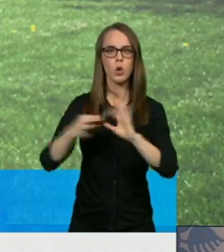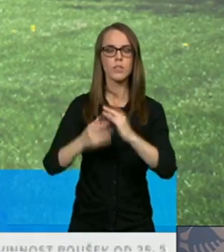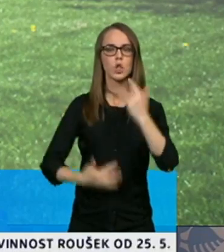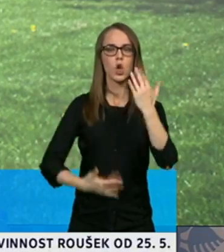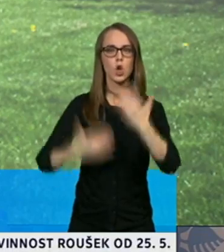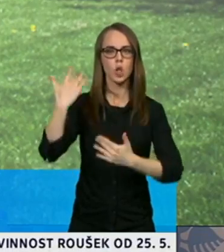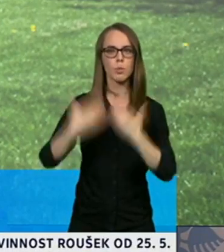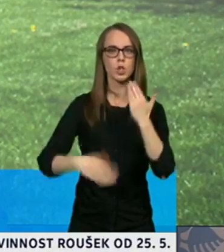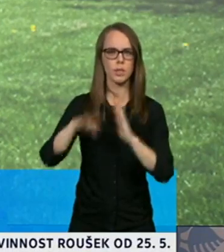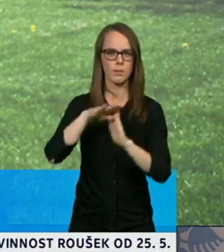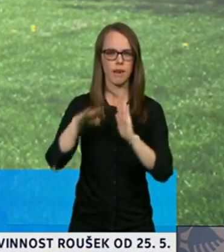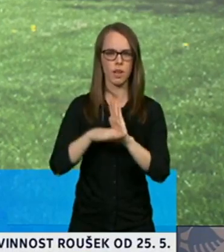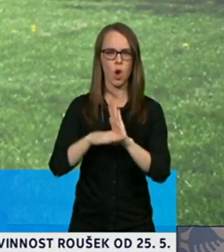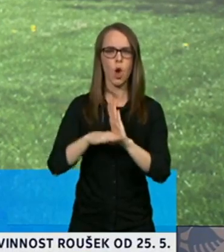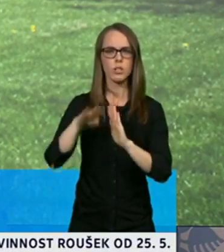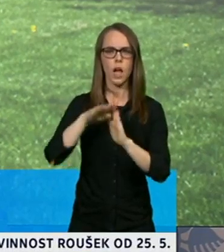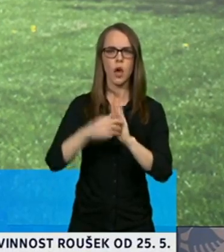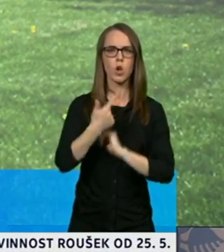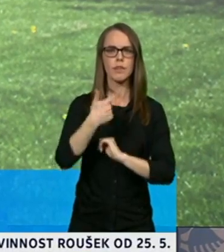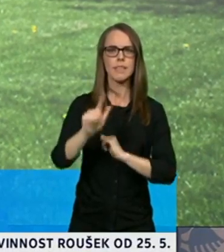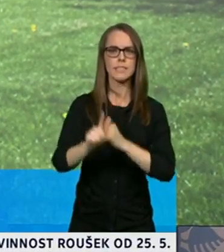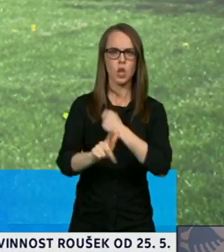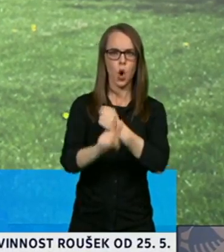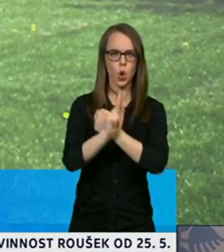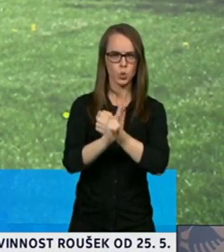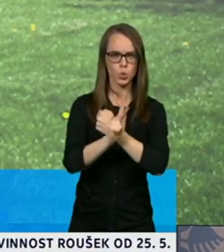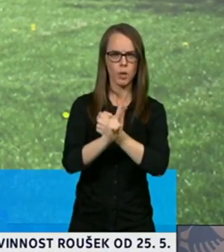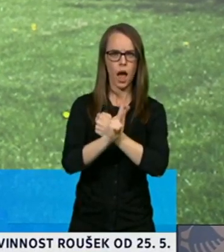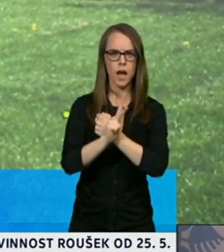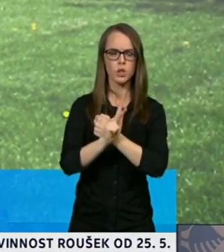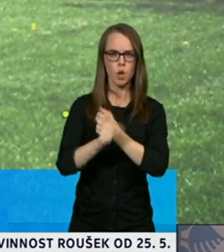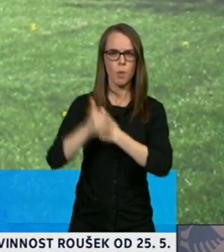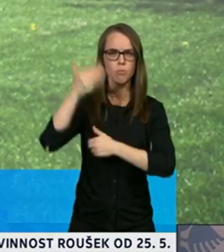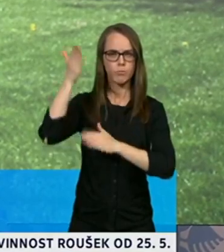zákona 218 roku 2000 sbírky,